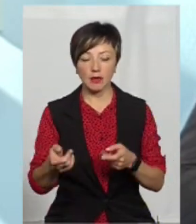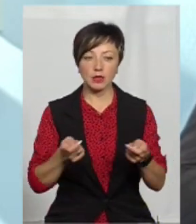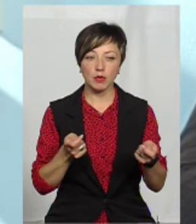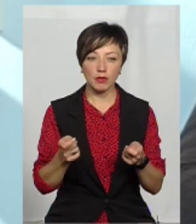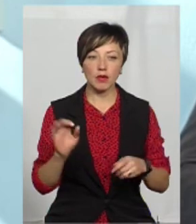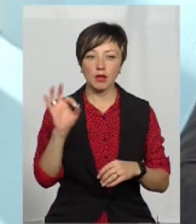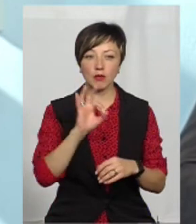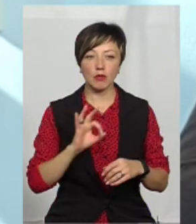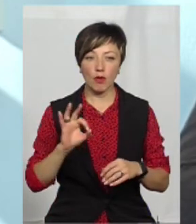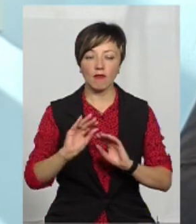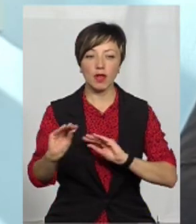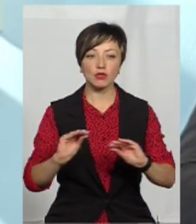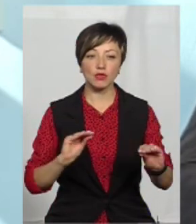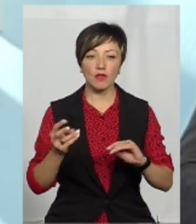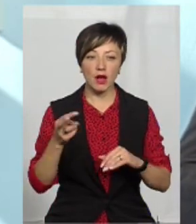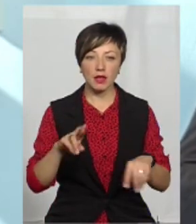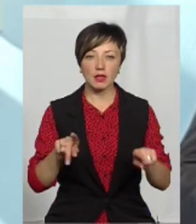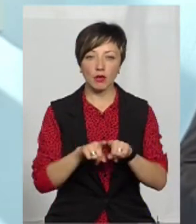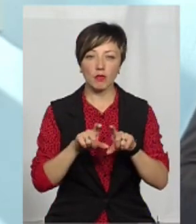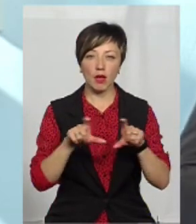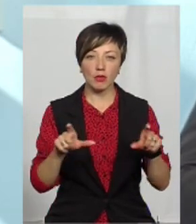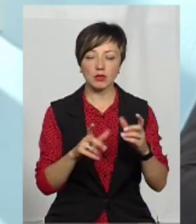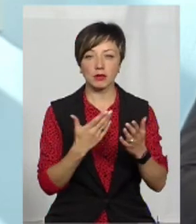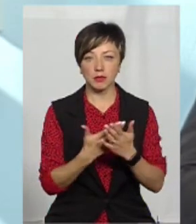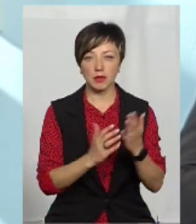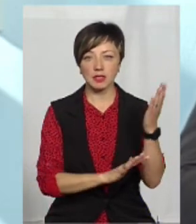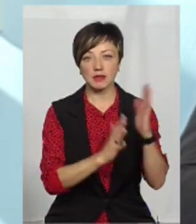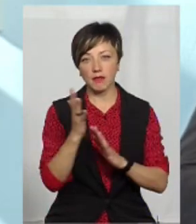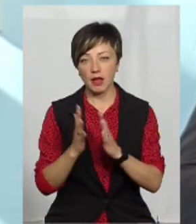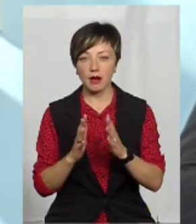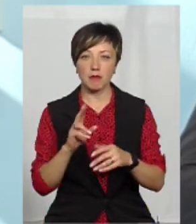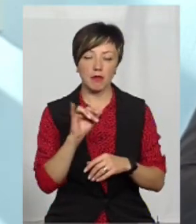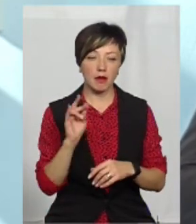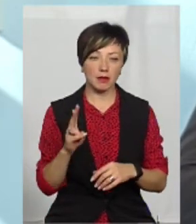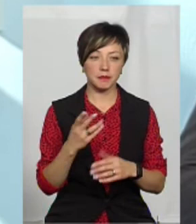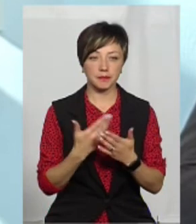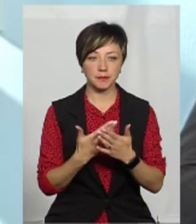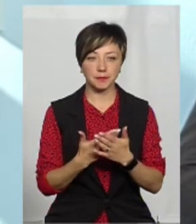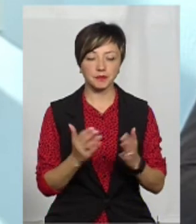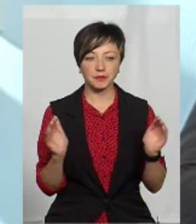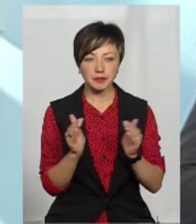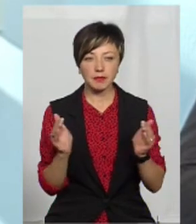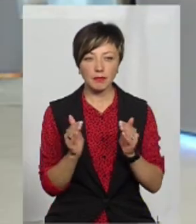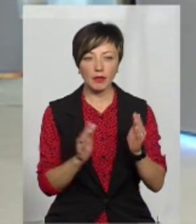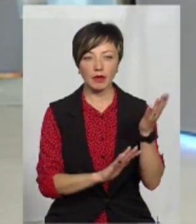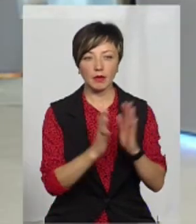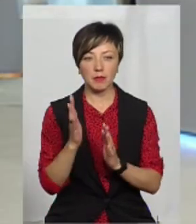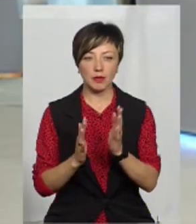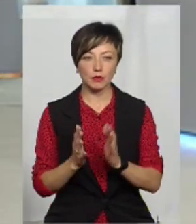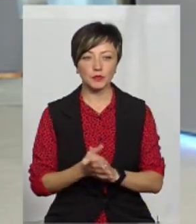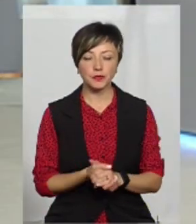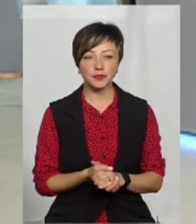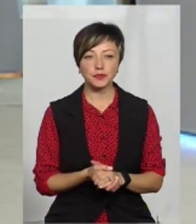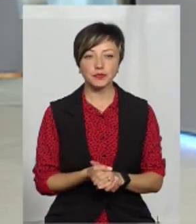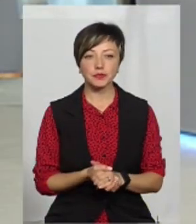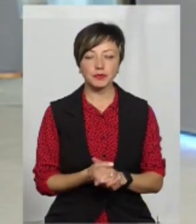самоврядування щодо влаштування такого об'єкту благоустрою, як в даному випадку, там скверу чи парку. Скверу, парк, мабуть,